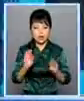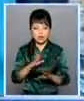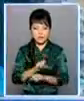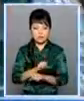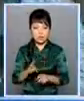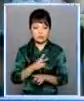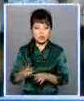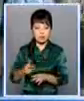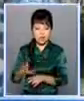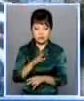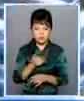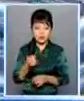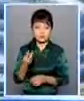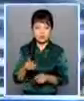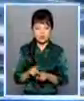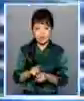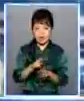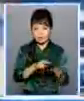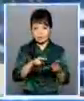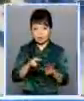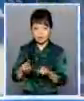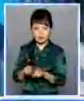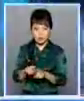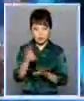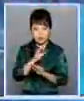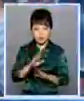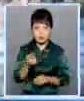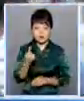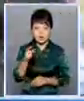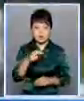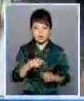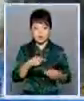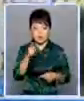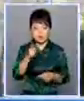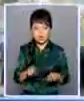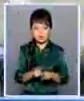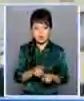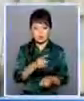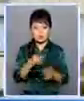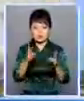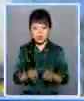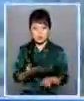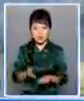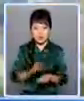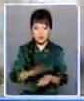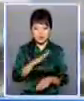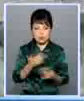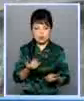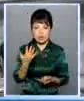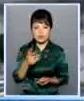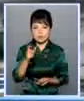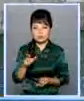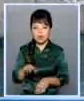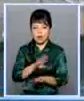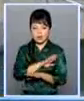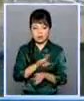қосып, арнайы бөлімше қызметкерлеріне қарай оқ ата бастаған. Бір қызметкер жараланды. Арнайы операция жүргізілген соң оқиға орнынан 5 мәйіт